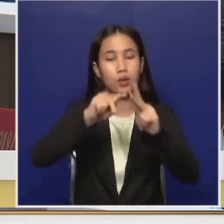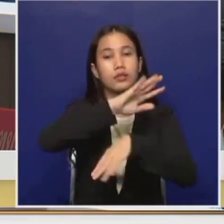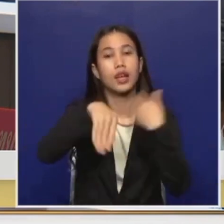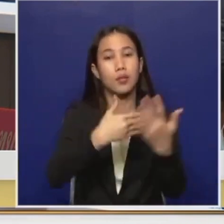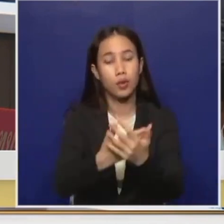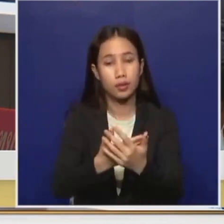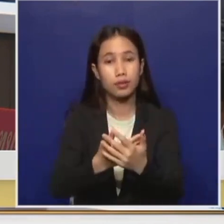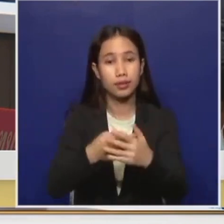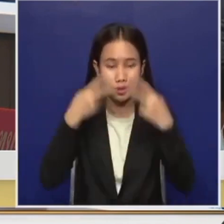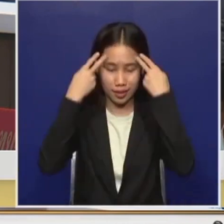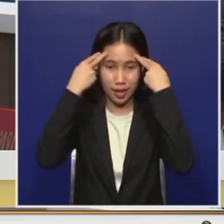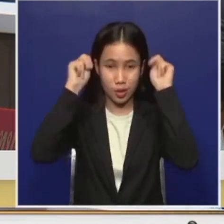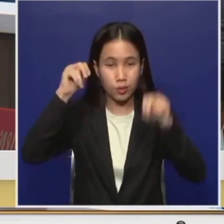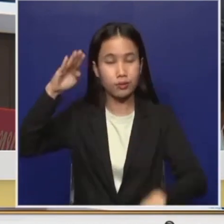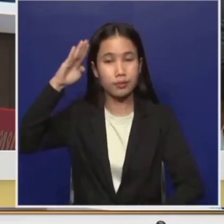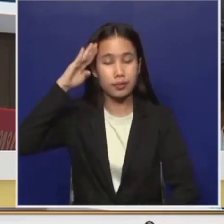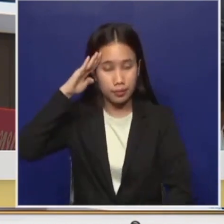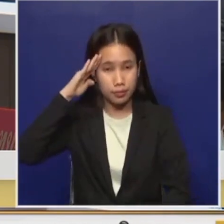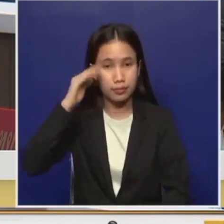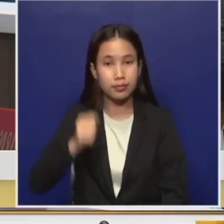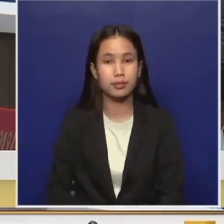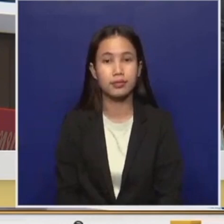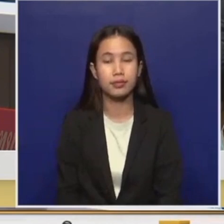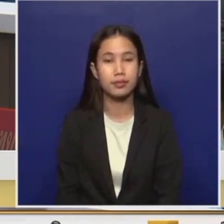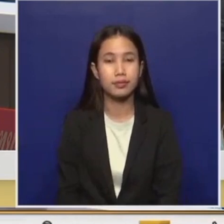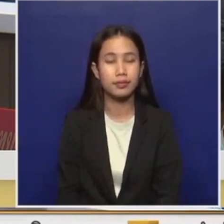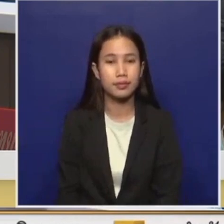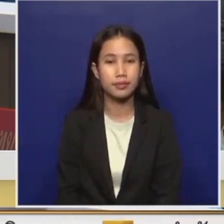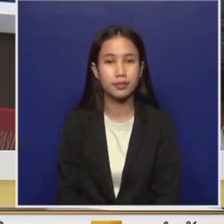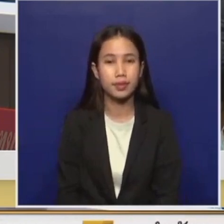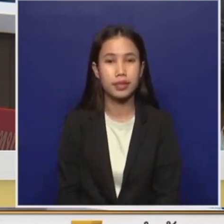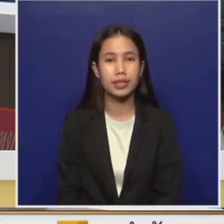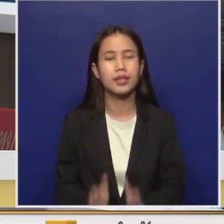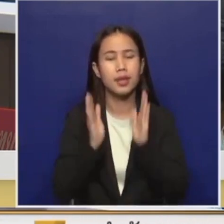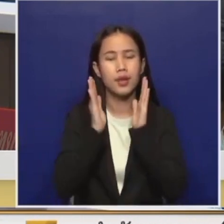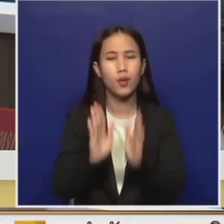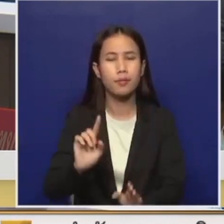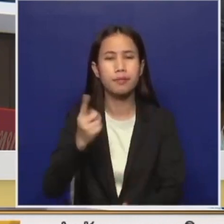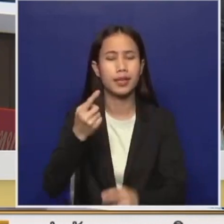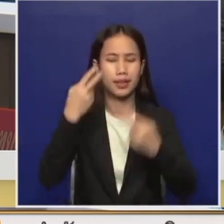ตั้แต่ท่านในยกรัตไปทนมาเราจะได้มีในยกรัตีคนใหม่